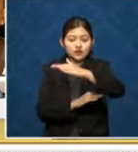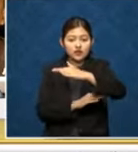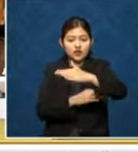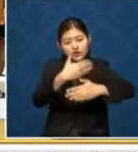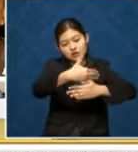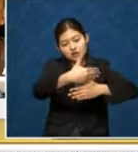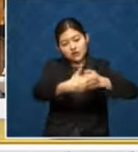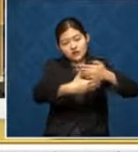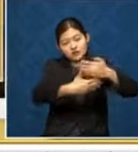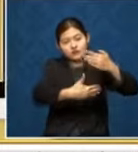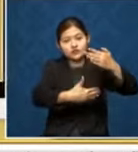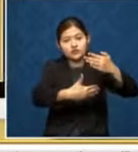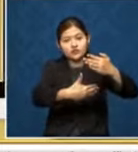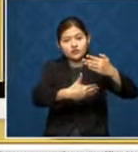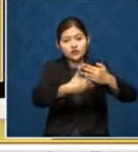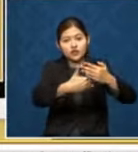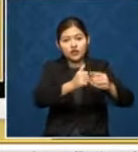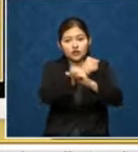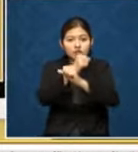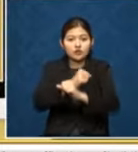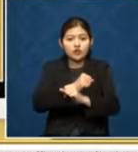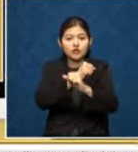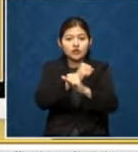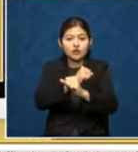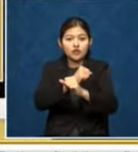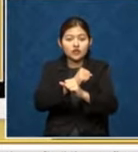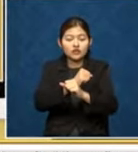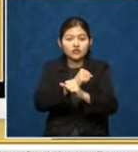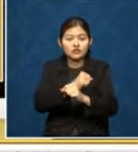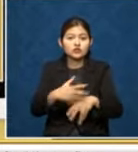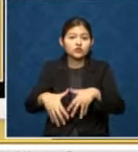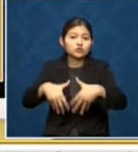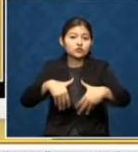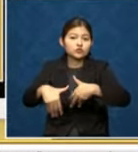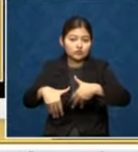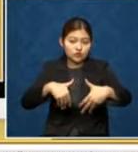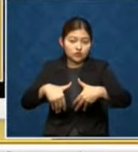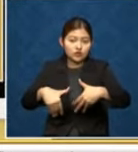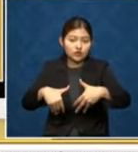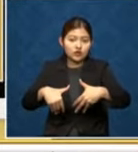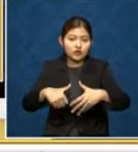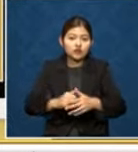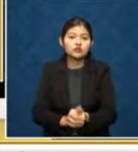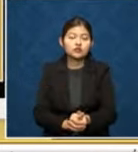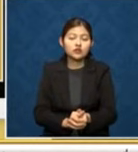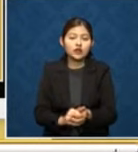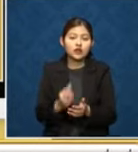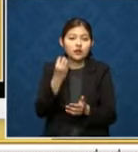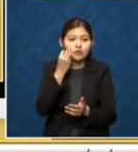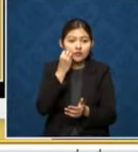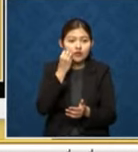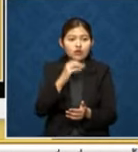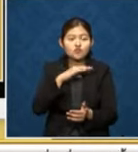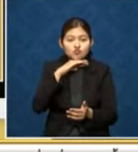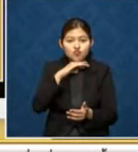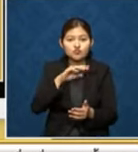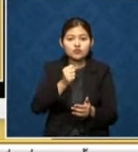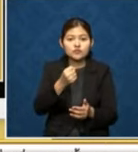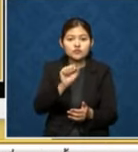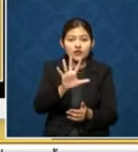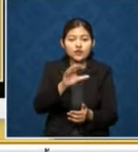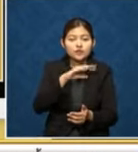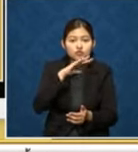ที่เป็นแนวป้องกันตลิ่งที่บริเวณชุมชนบ้านละแอบ้านบุกาปาละหมู่ที่5หมู่ที่7